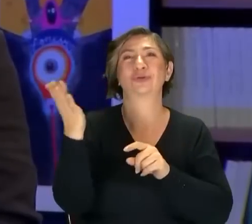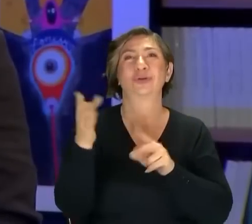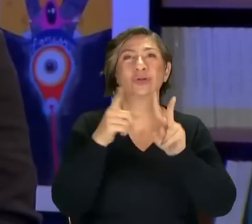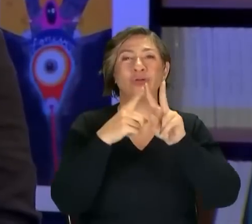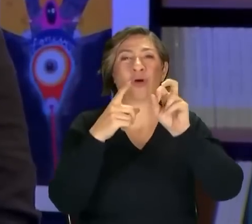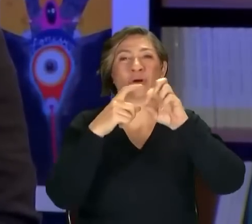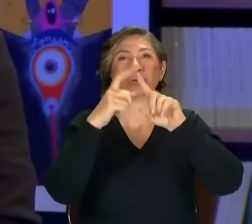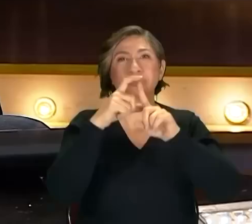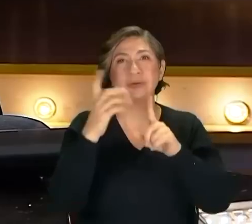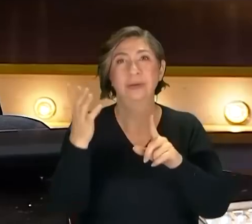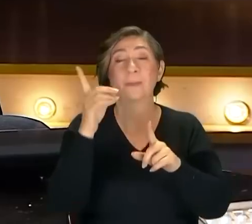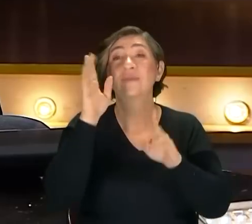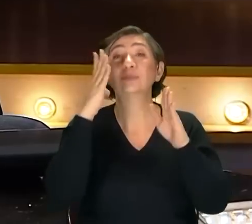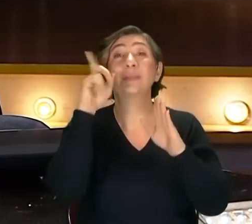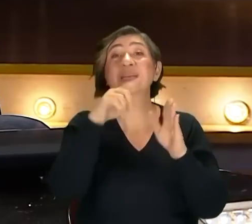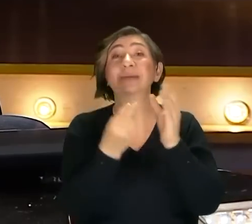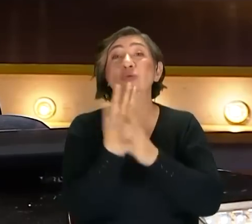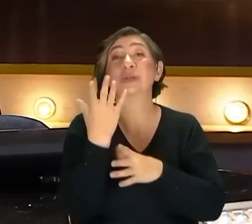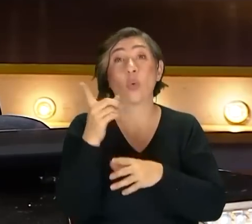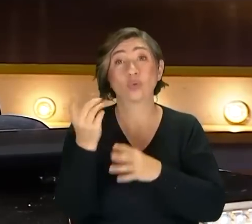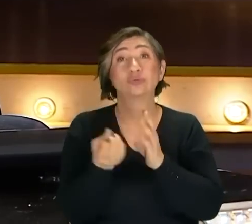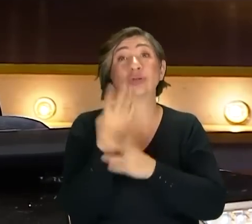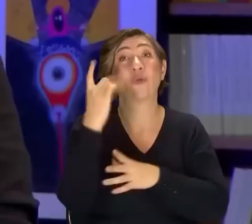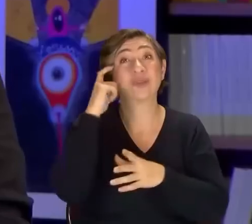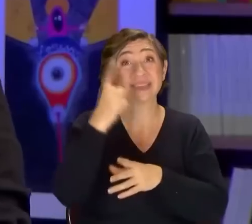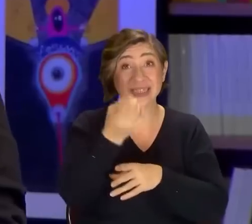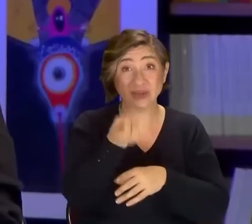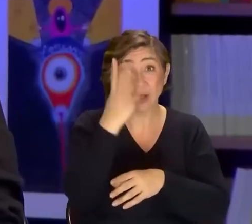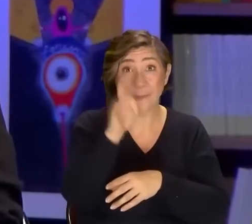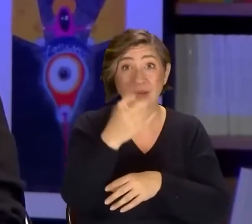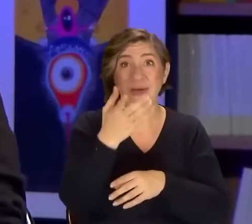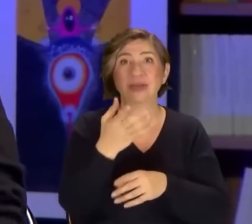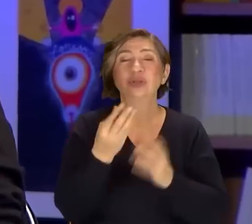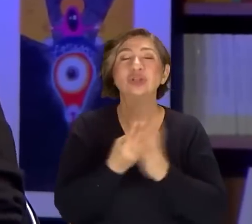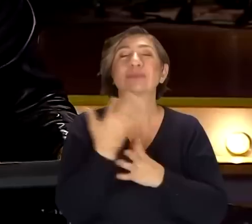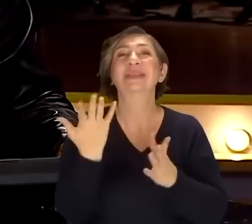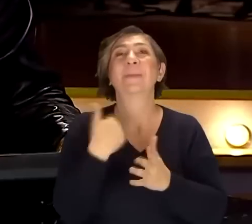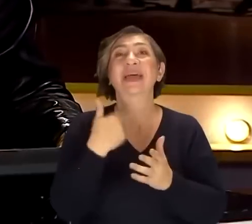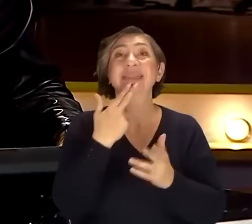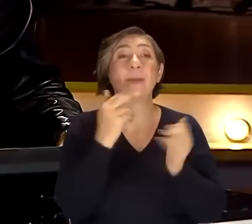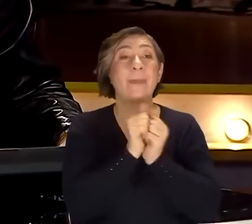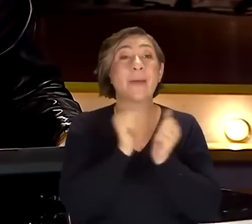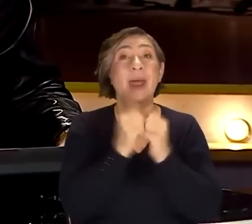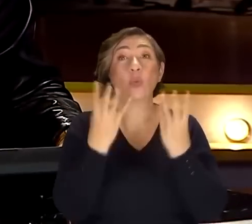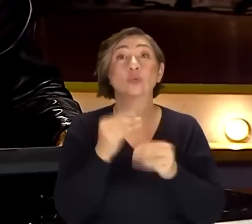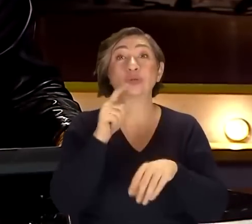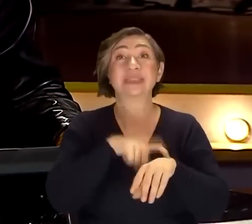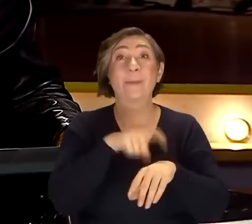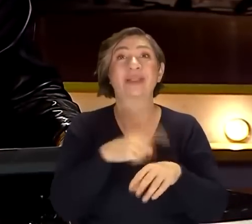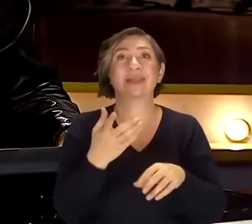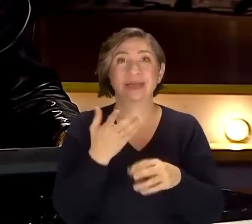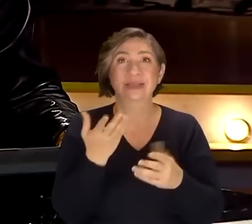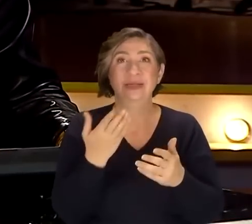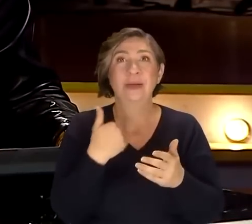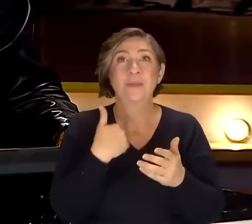Nerd. Facebook'u başka kim kursun? O kuracak. Yani o fikir tabii. Senden çıkar mı abi mesela? Ya düşünsene. Çıkmazdı. Ben kızlarla beraber olurdum o sırada çünkü. İşte zaten